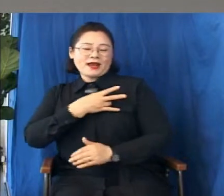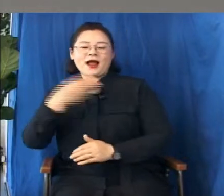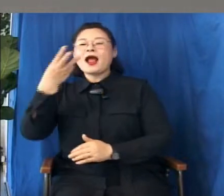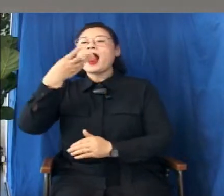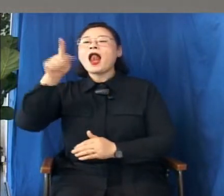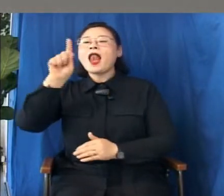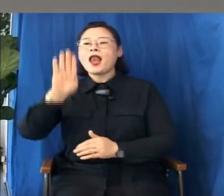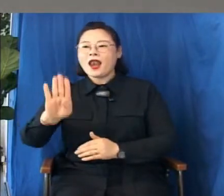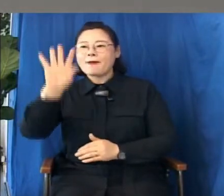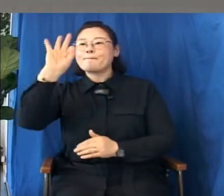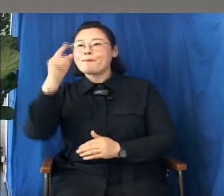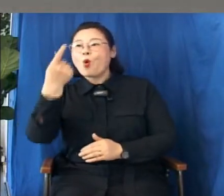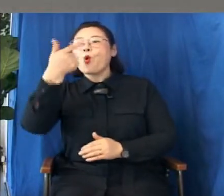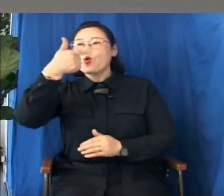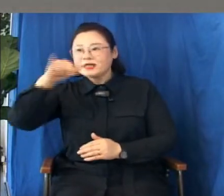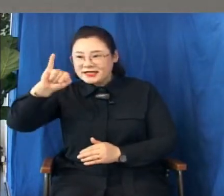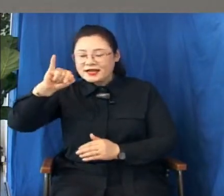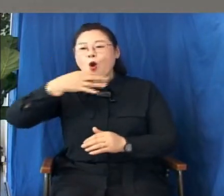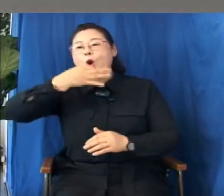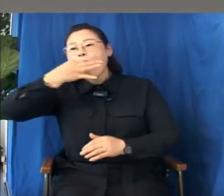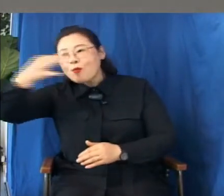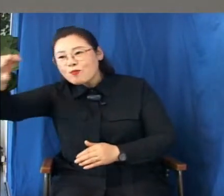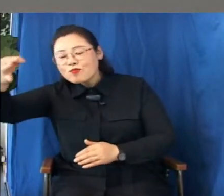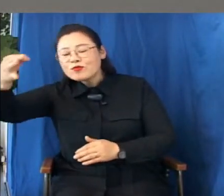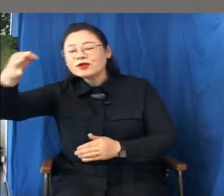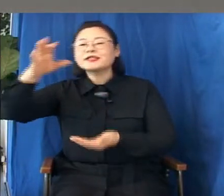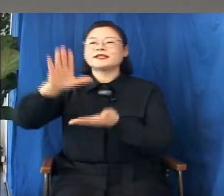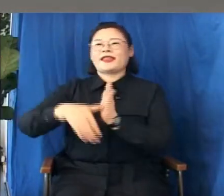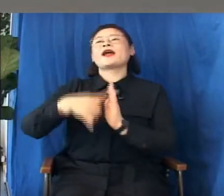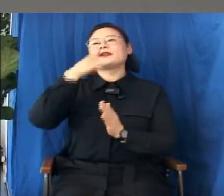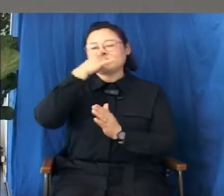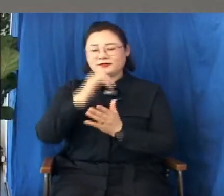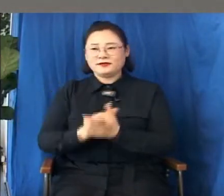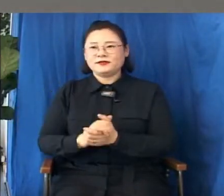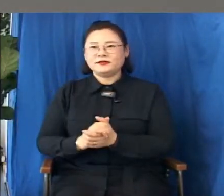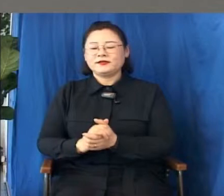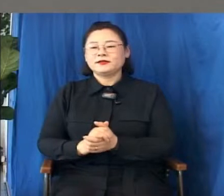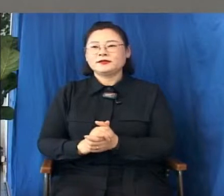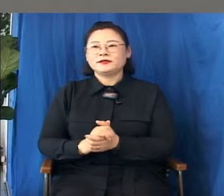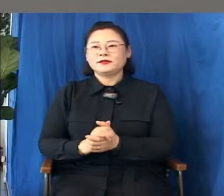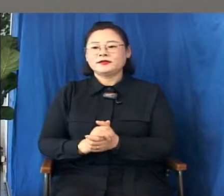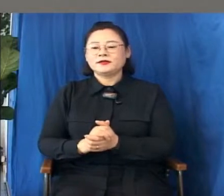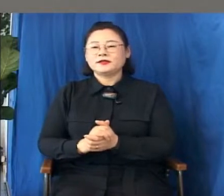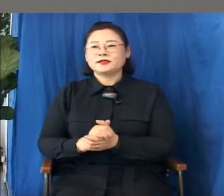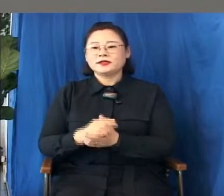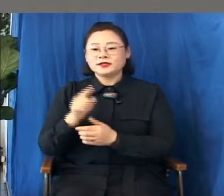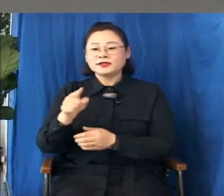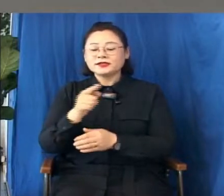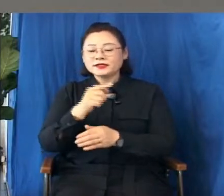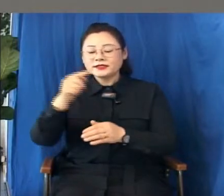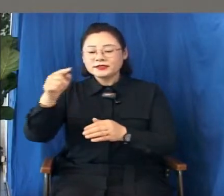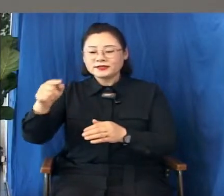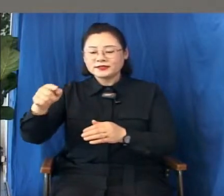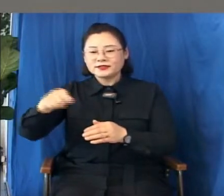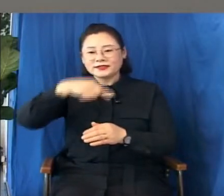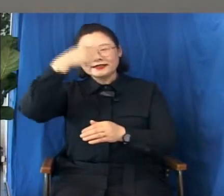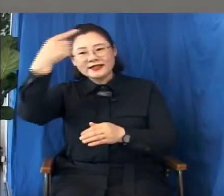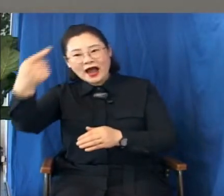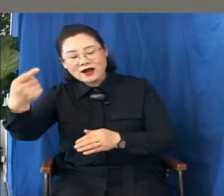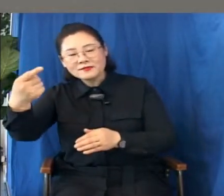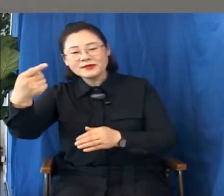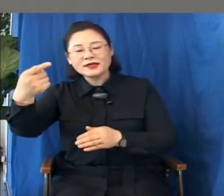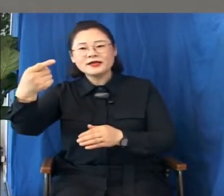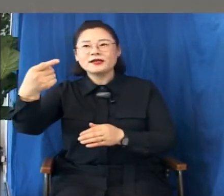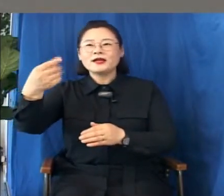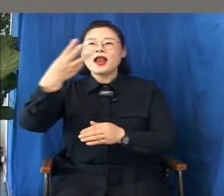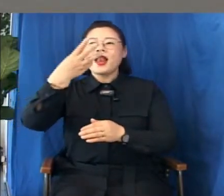그 다음에 이제 라반이 있는 겁니다. 그리고 주가 있는 거죠. 아도나이. 그러니까 어느 정도 높은 거예요.